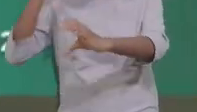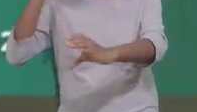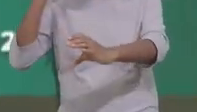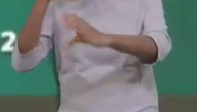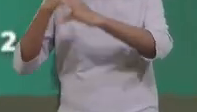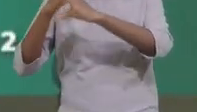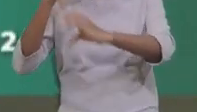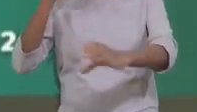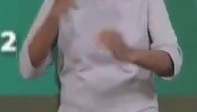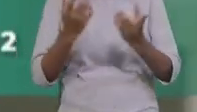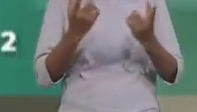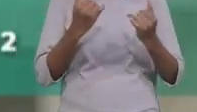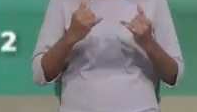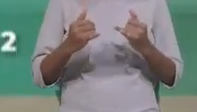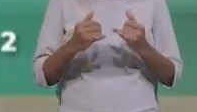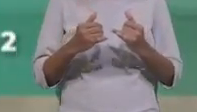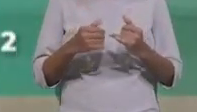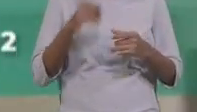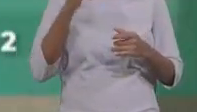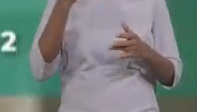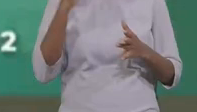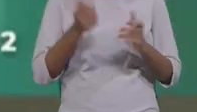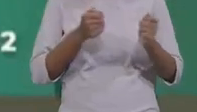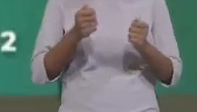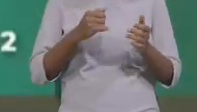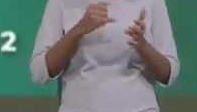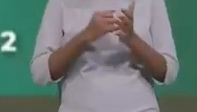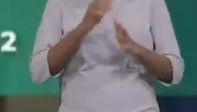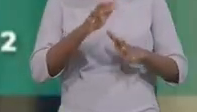vient, parce qu'il contrôle la circulation,